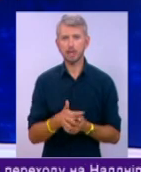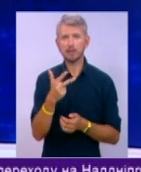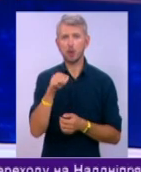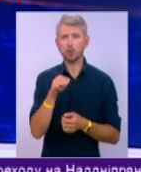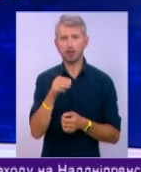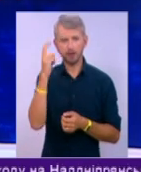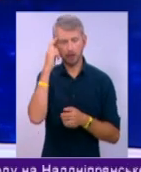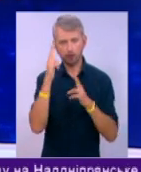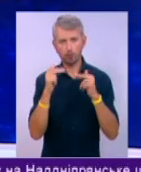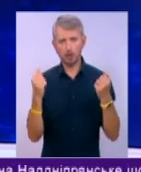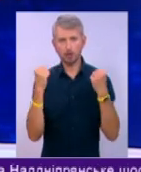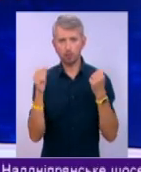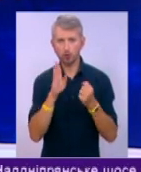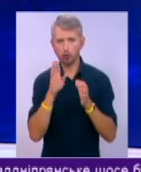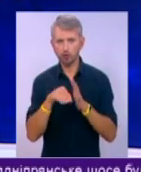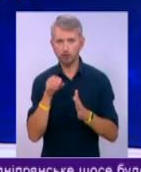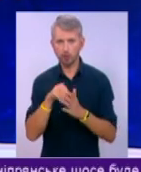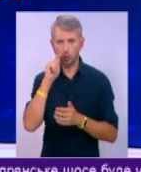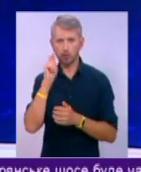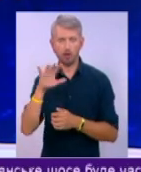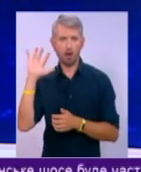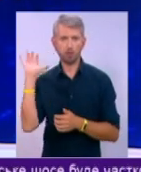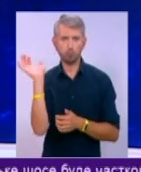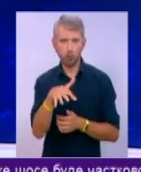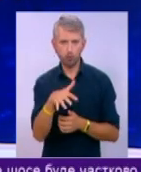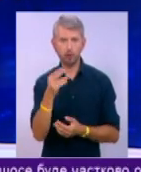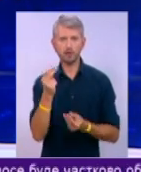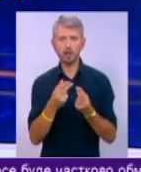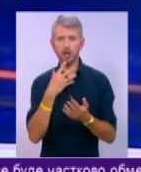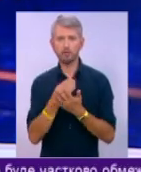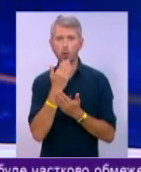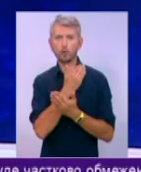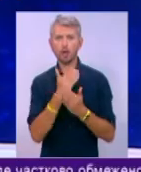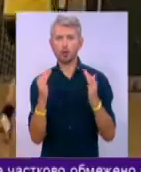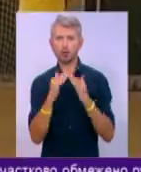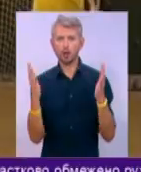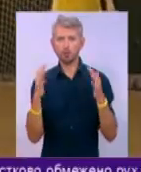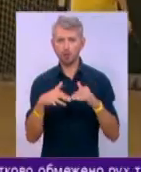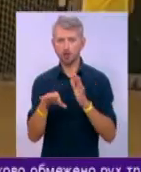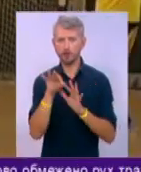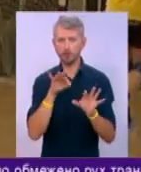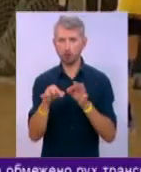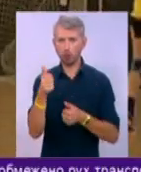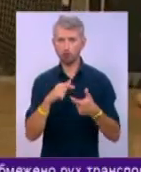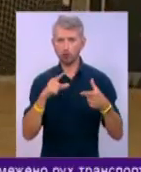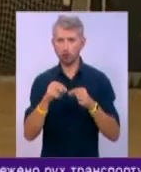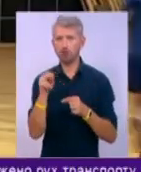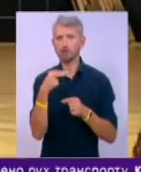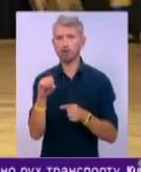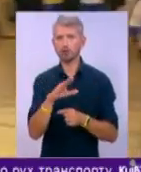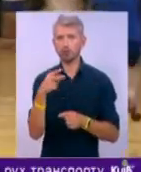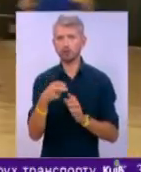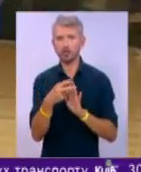30 травня в столичному палаці спорту жіноча збірна України з гандболу зіграє свій останній домашній матч відбірного турніру Чемпіонату